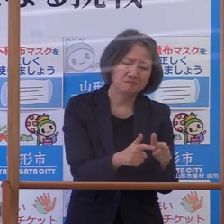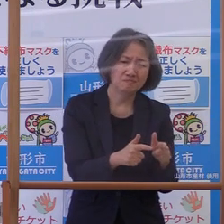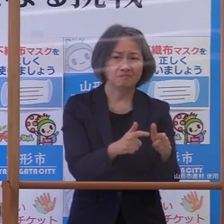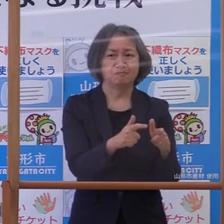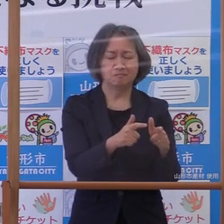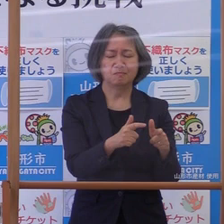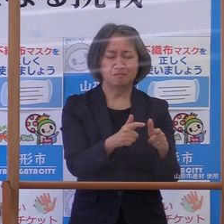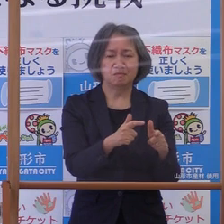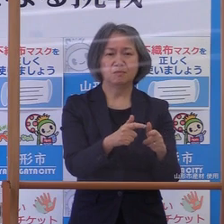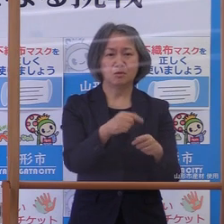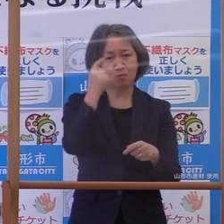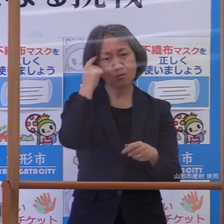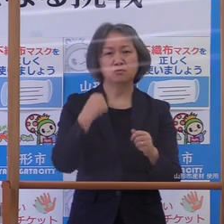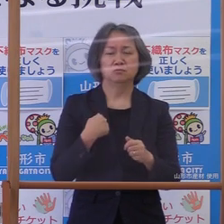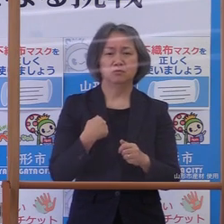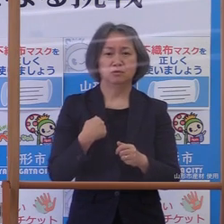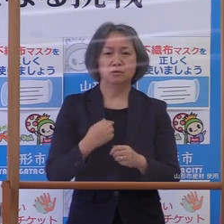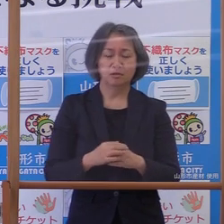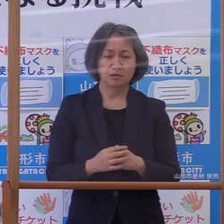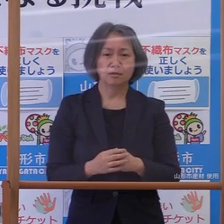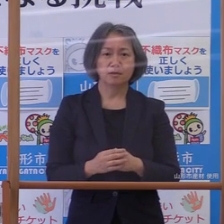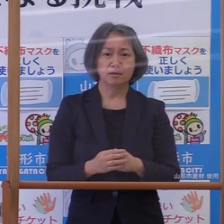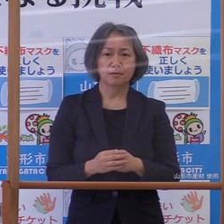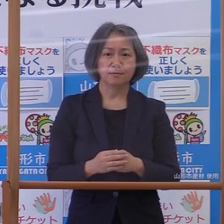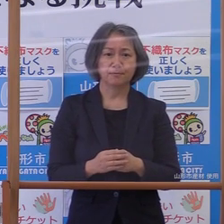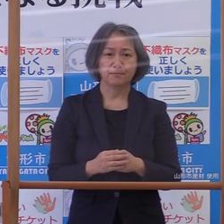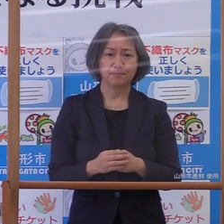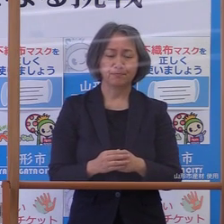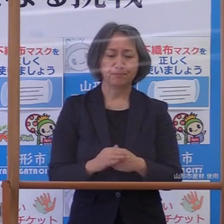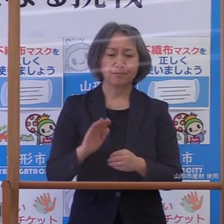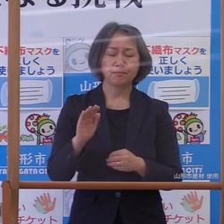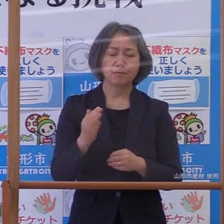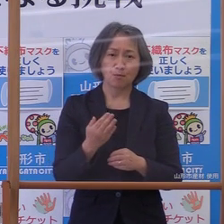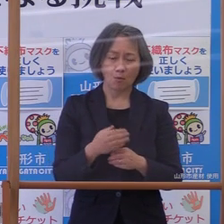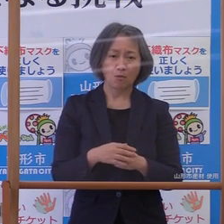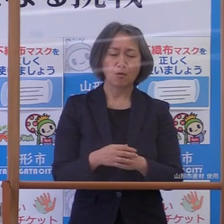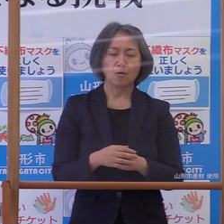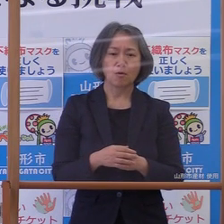ふうに思っておりますけれども、やはりその部分